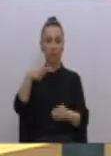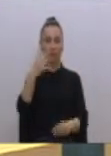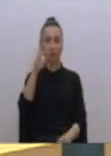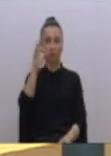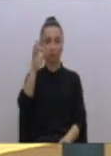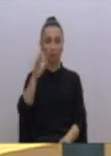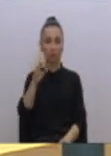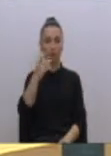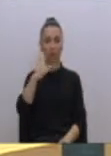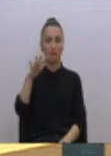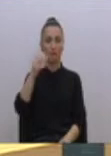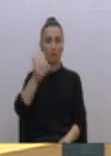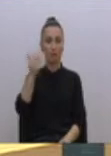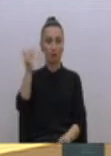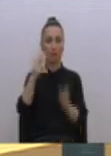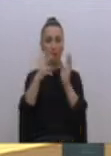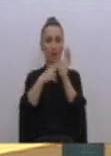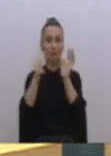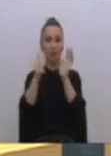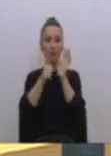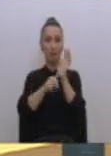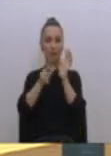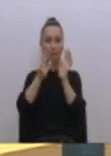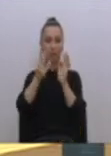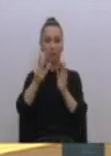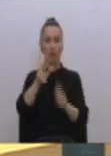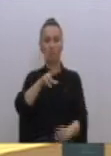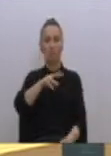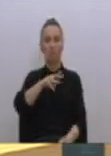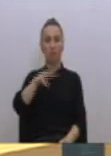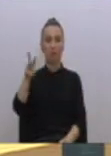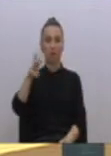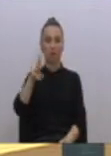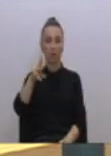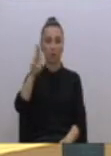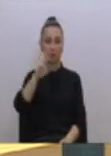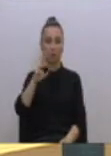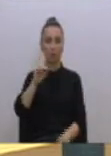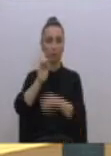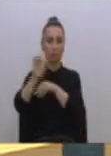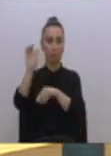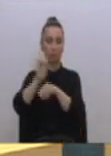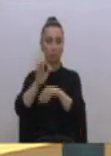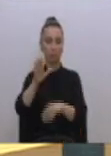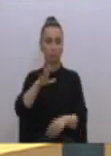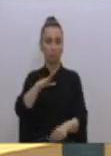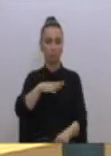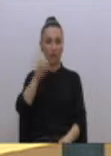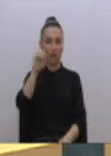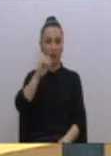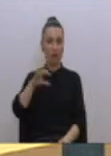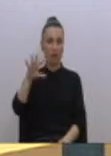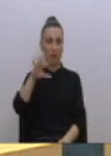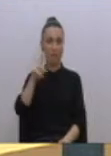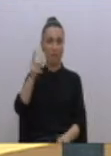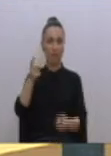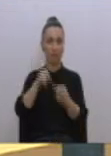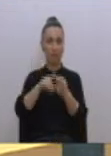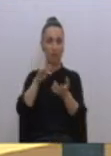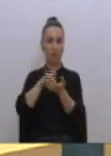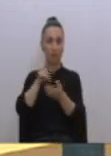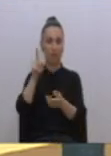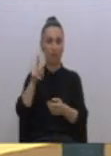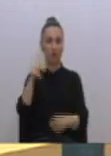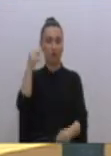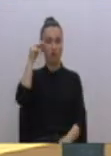ulta hutma din eurocaușii de 3 milioane, ulta samul de 3 milioane dolari, producti, exportire, bulica, sulice, zgamul bașii eurocaușii, cu atât ne fișem de